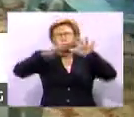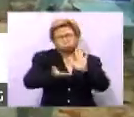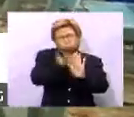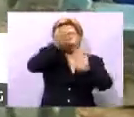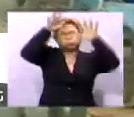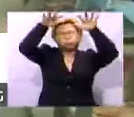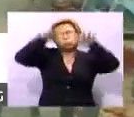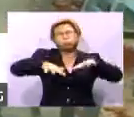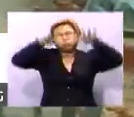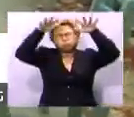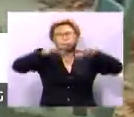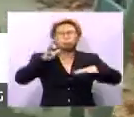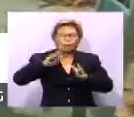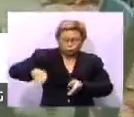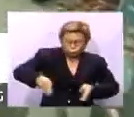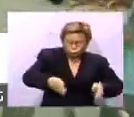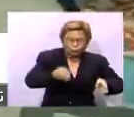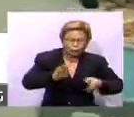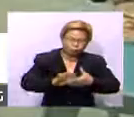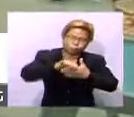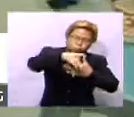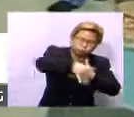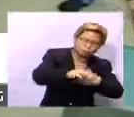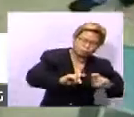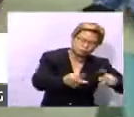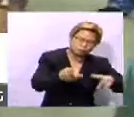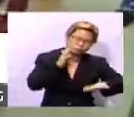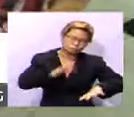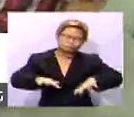menyebabkan air sungai melimpah dan mengakibatkan banjir.